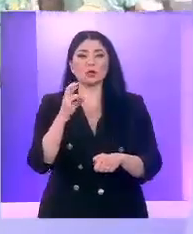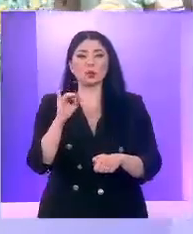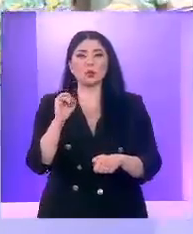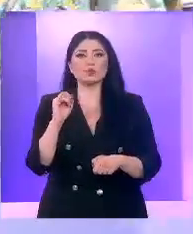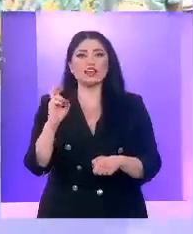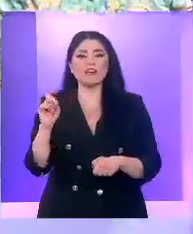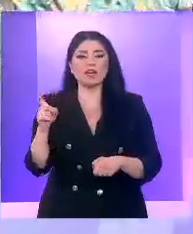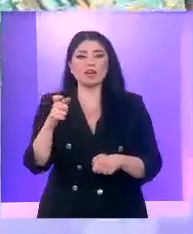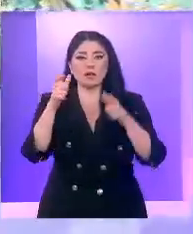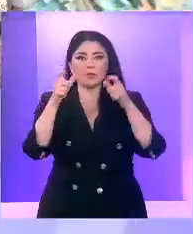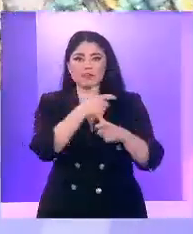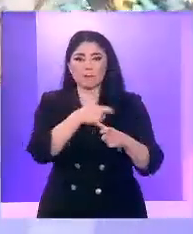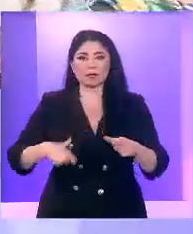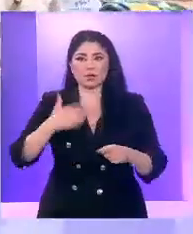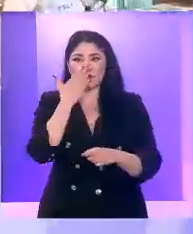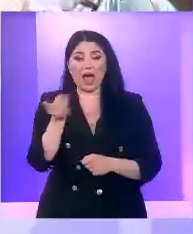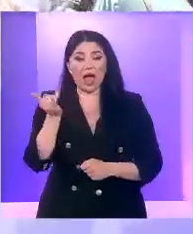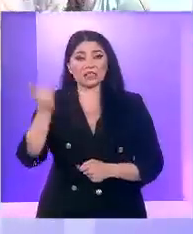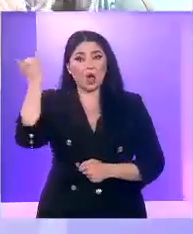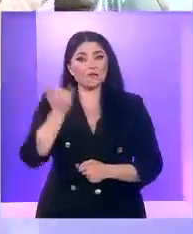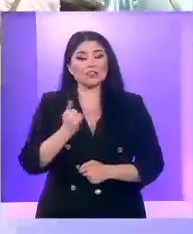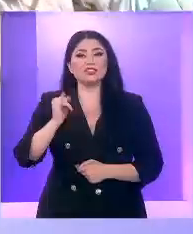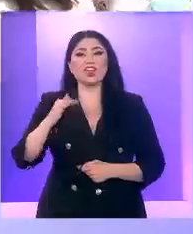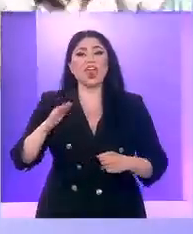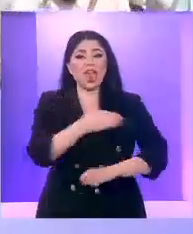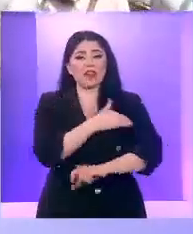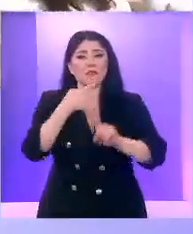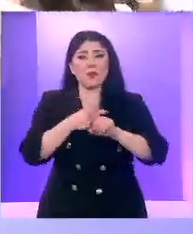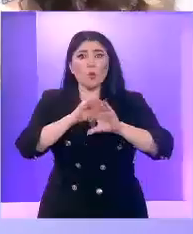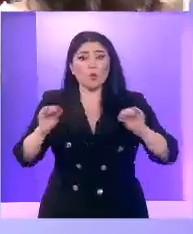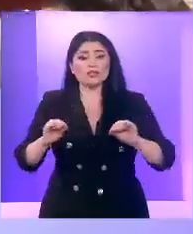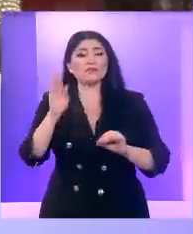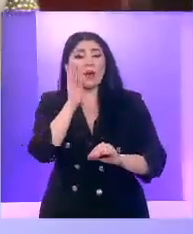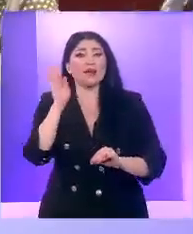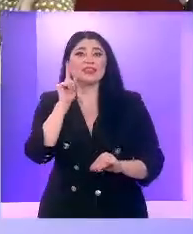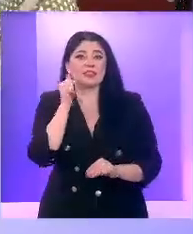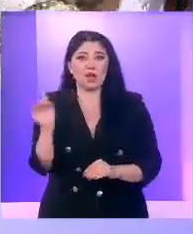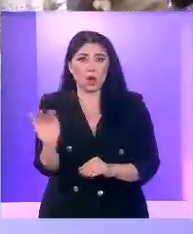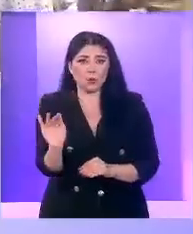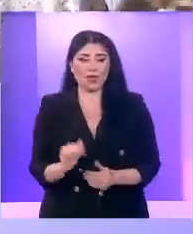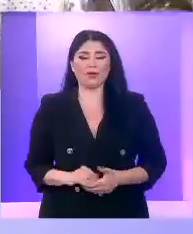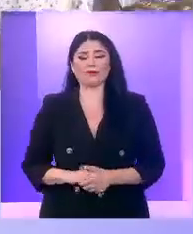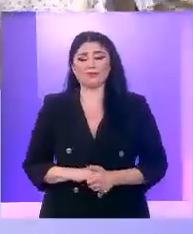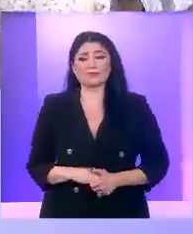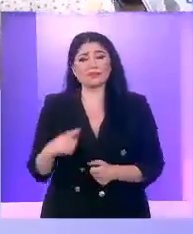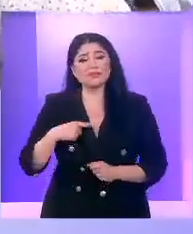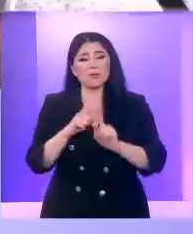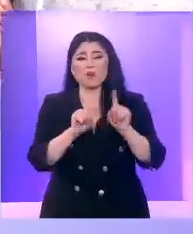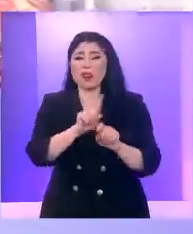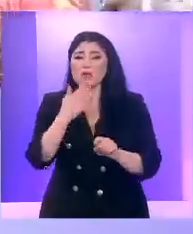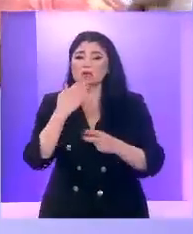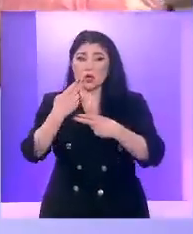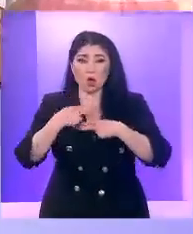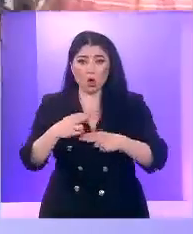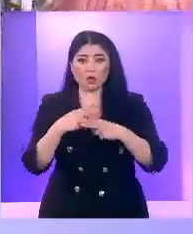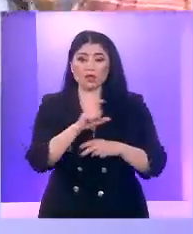însă pot să vă spun că astăzi li s-au alăturat și elevii, dar și foarte mulți părinți. Sunt profesorii nemulțumiți în continuare